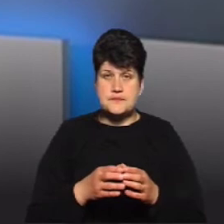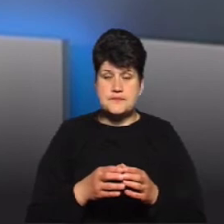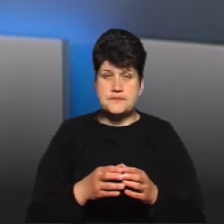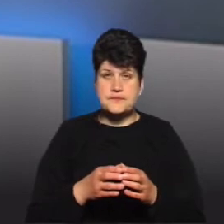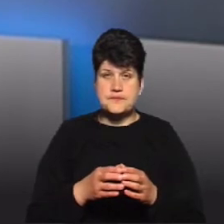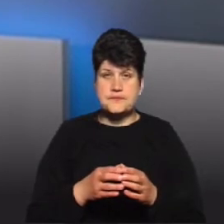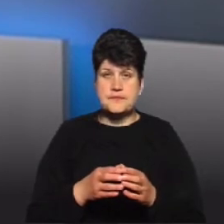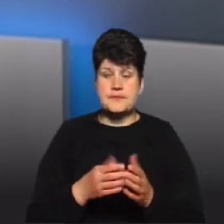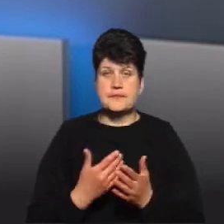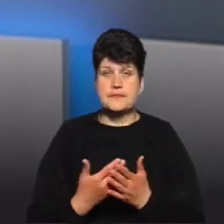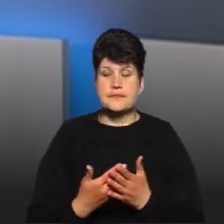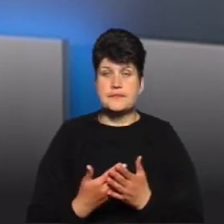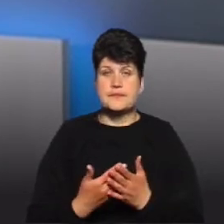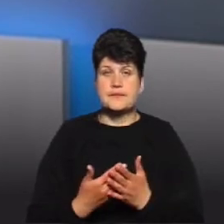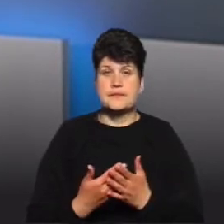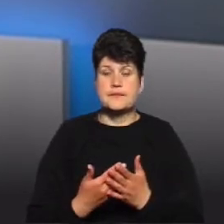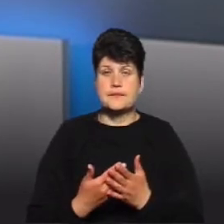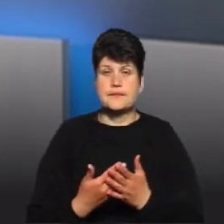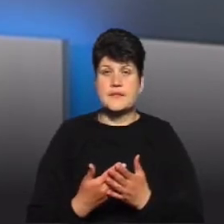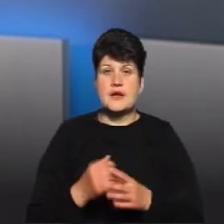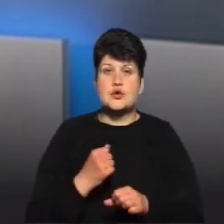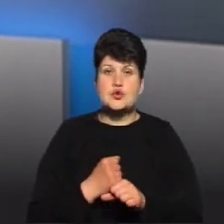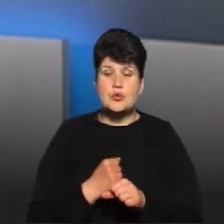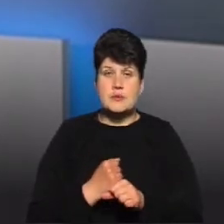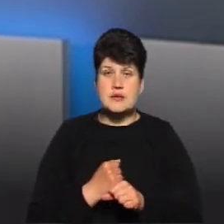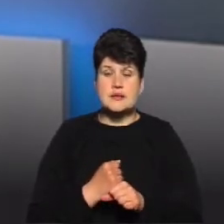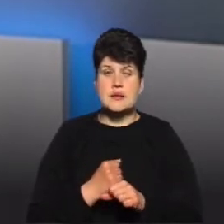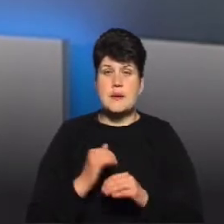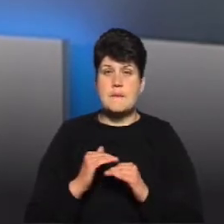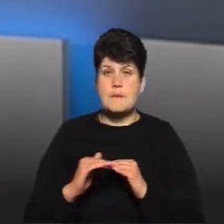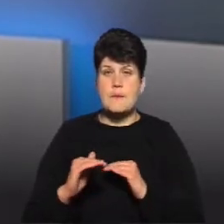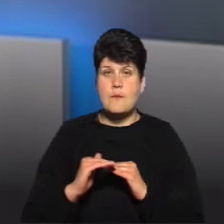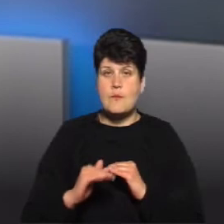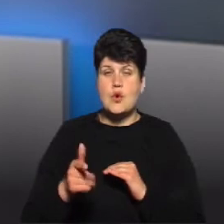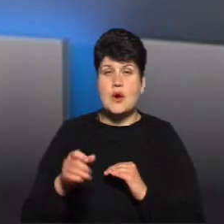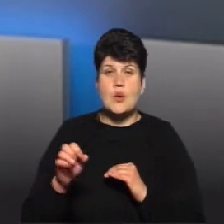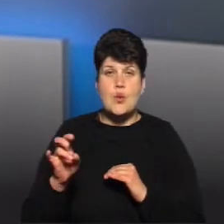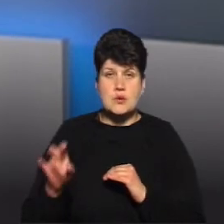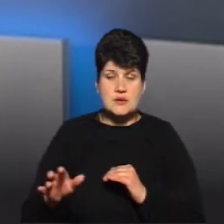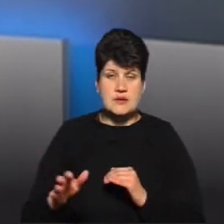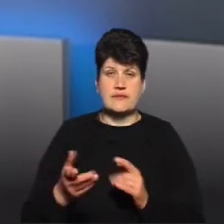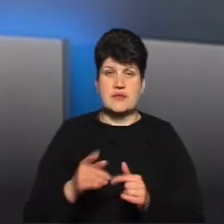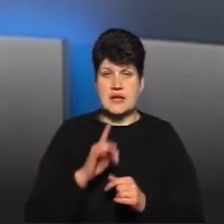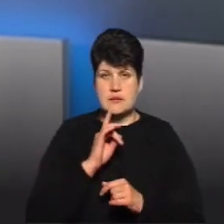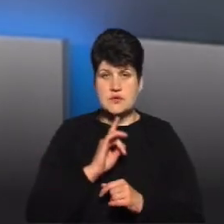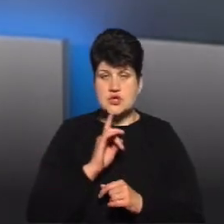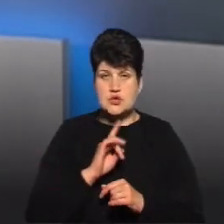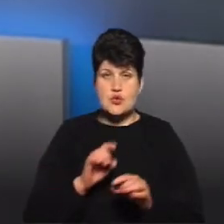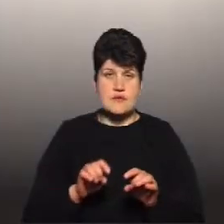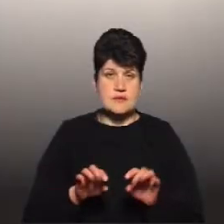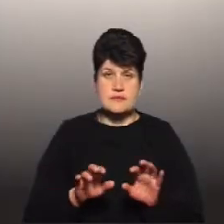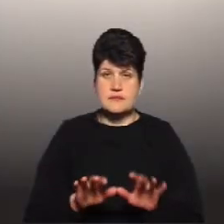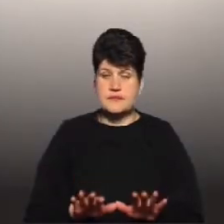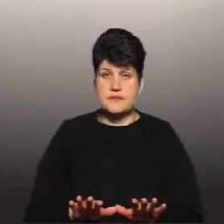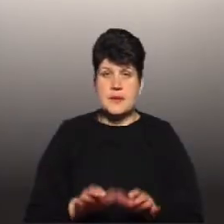так, зробити полігон. Але це, знову ж таки, тимчасова річ, бо ми не